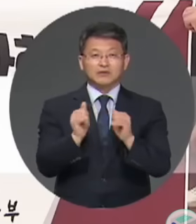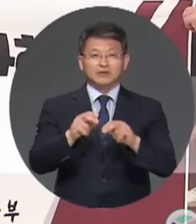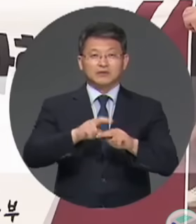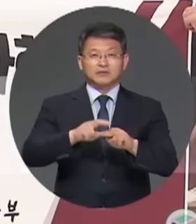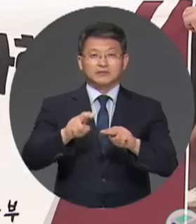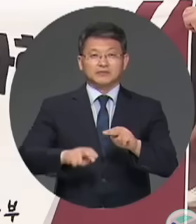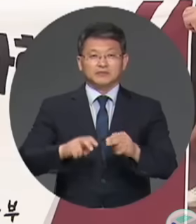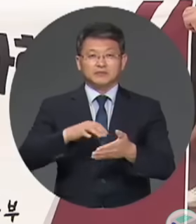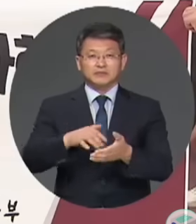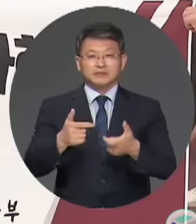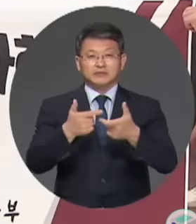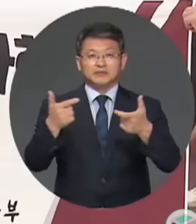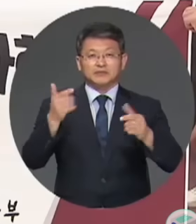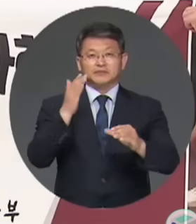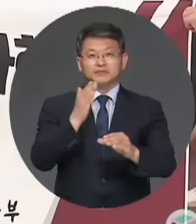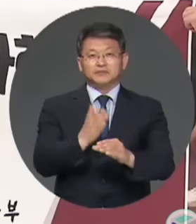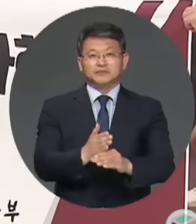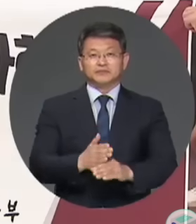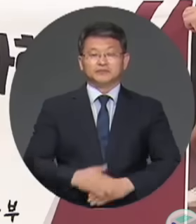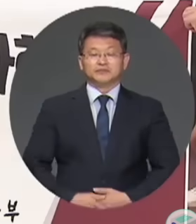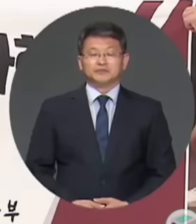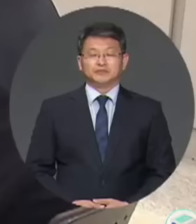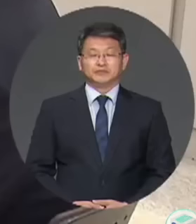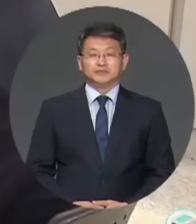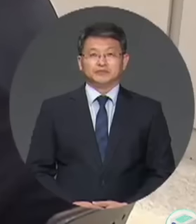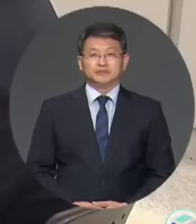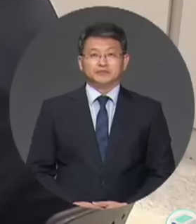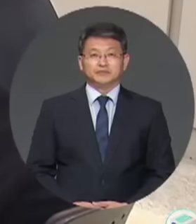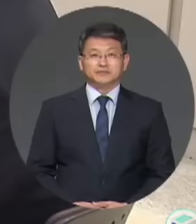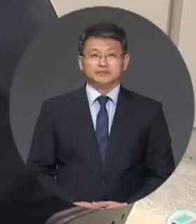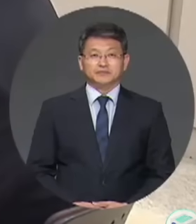급증하고 있습니다. 김태석 기자입니다.